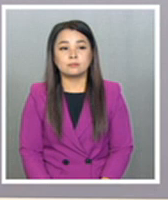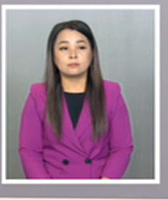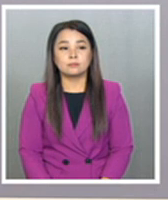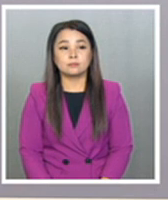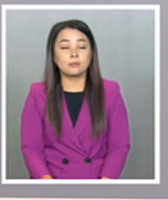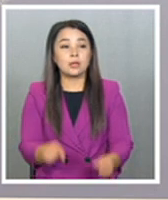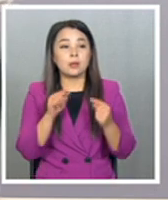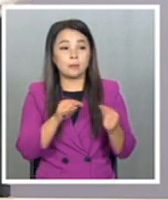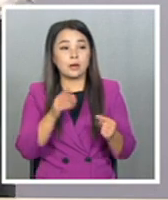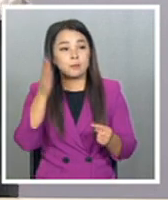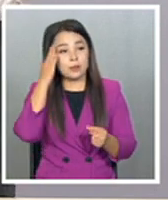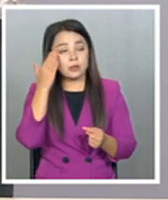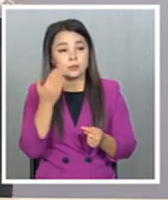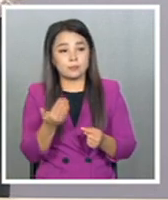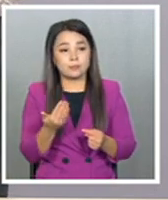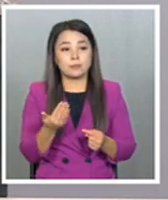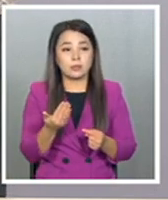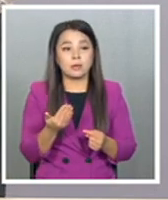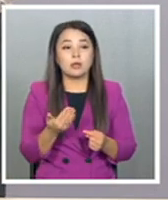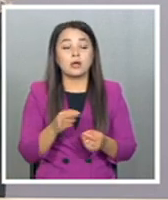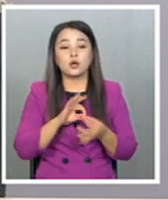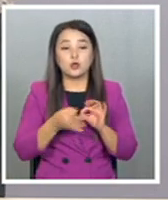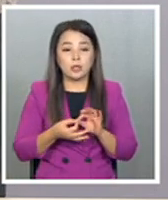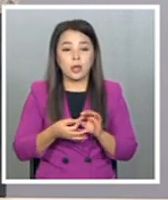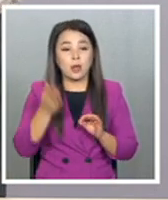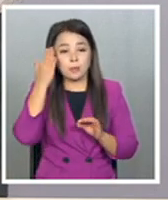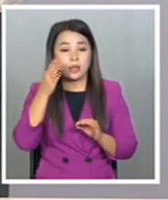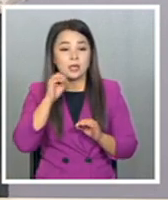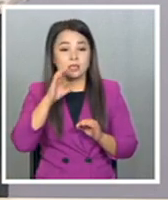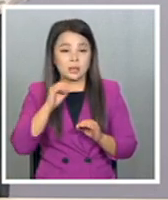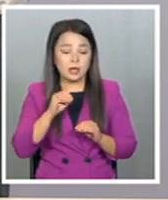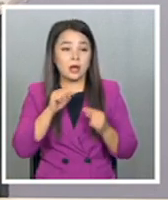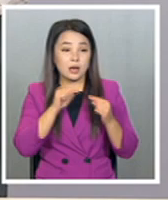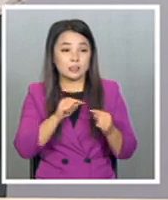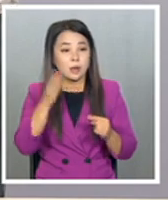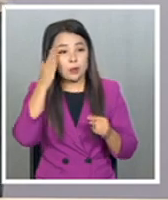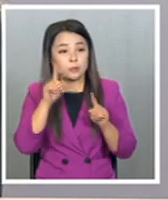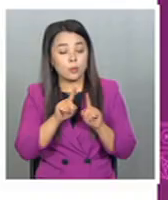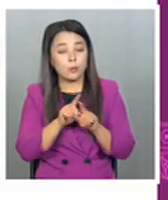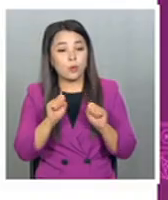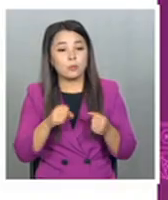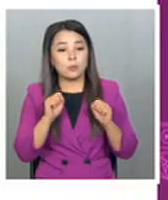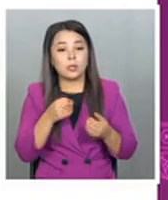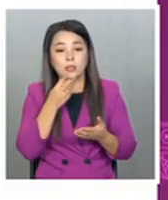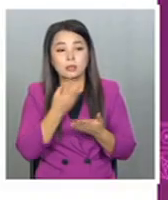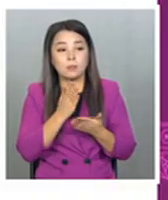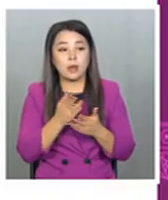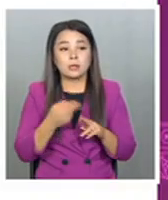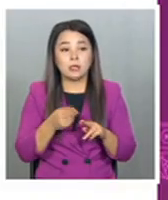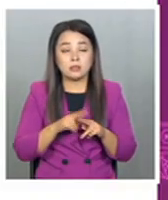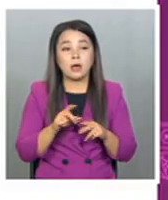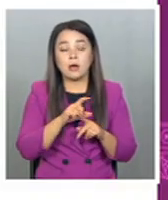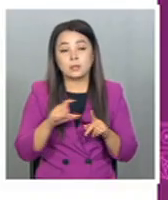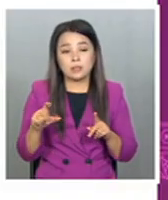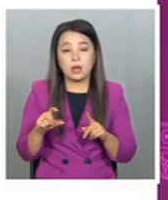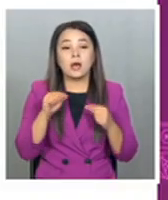Қарсы пікір – күрделі пікір эсседе қарсы пікір болуы мүмкін. Мұндай абзацта